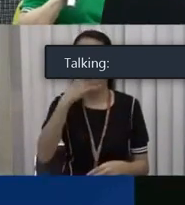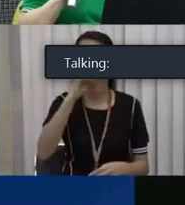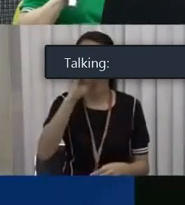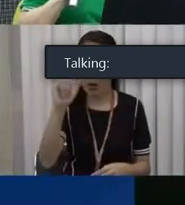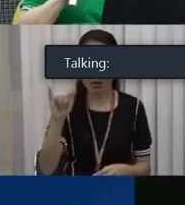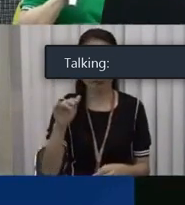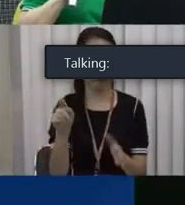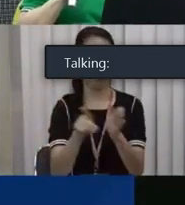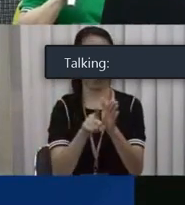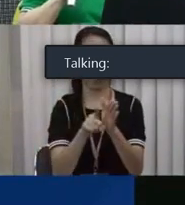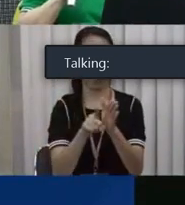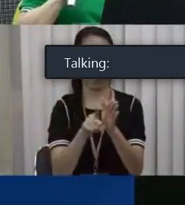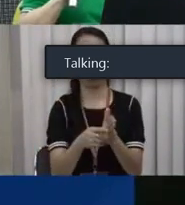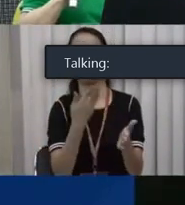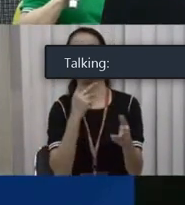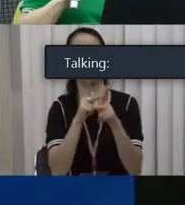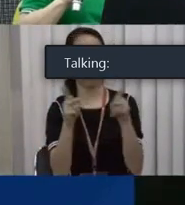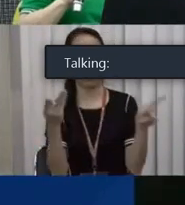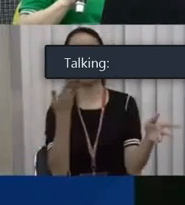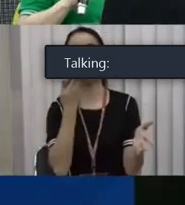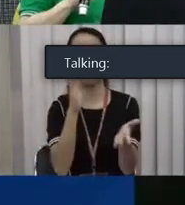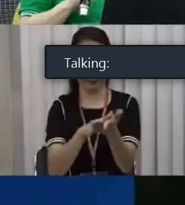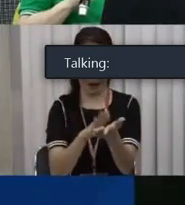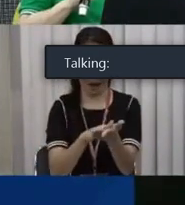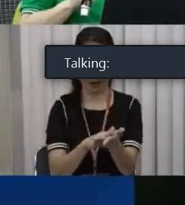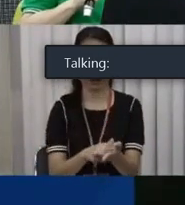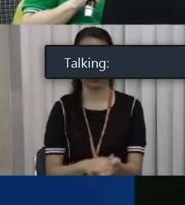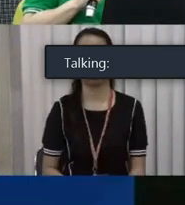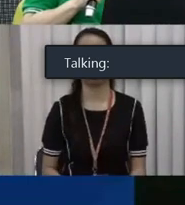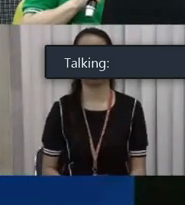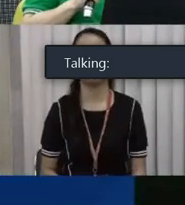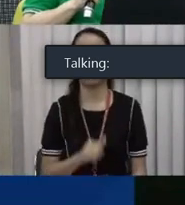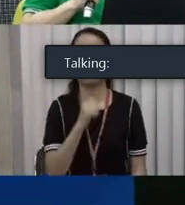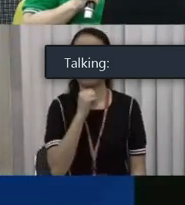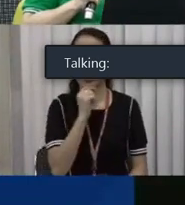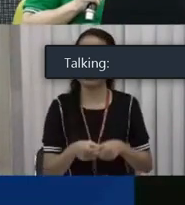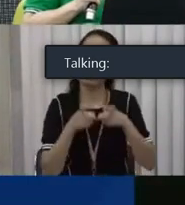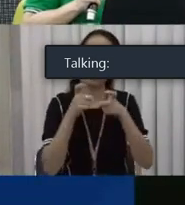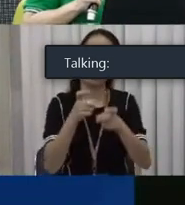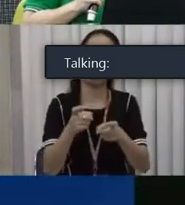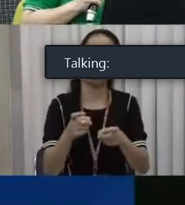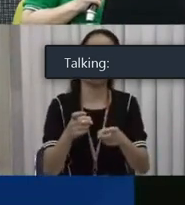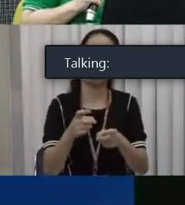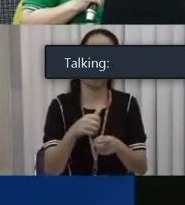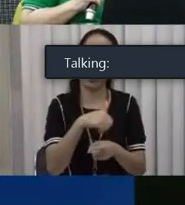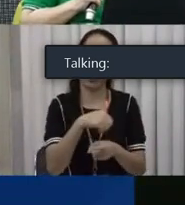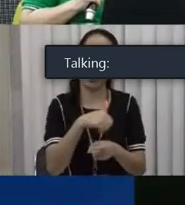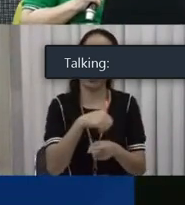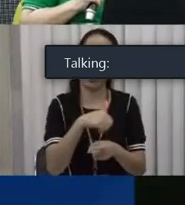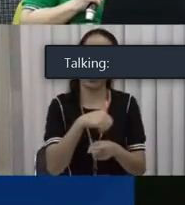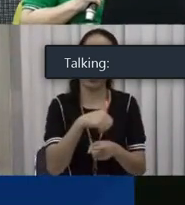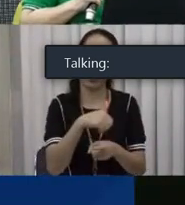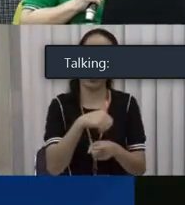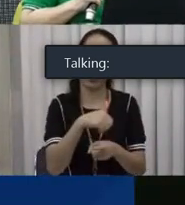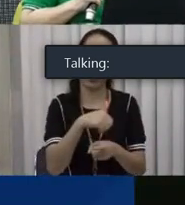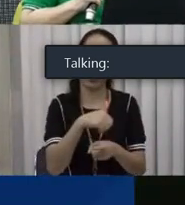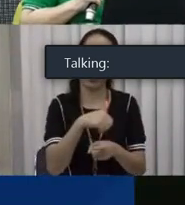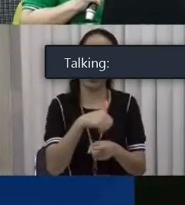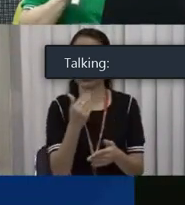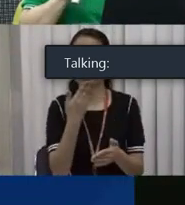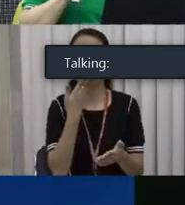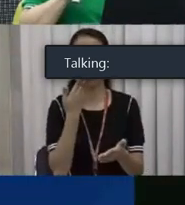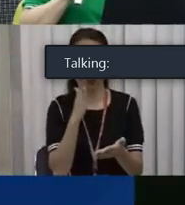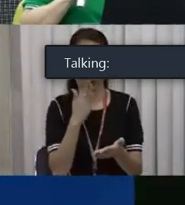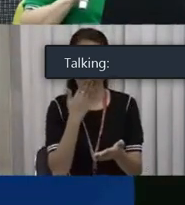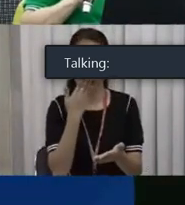yun sa iya mismong kaugalingon. Dili nato siya tagaan og angga nga dili po siya mahimuot.